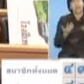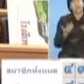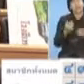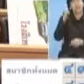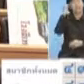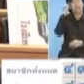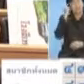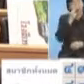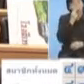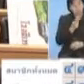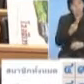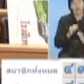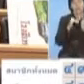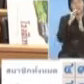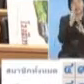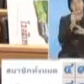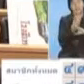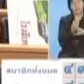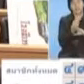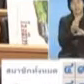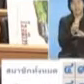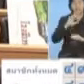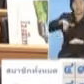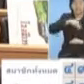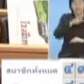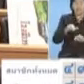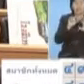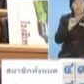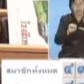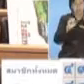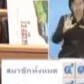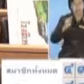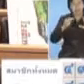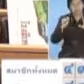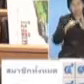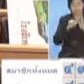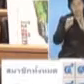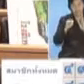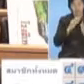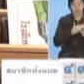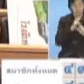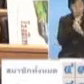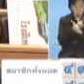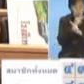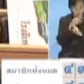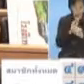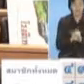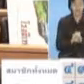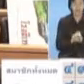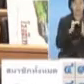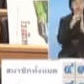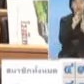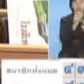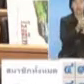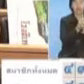ผมตรวจสอบที่จังหวัดกำแพงเพชรมีทั้งหมดประมาณ 350,000 ตันผมคูณดูแล้วเนี่ยเฉพาะจังหวัดกำแพงเพชร